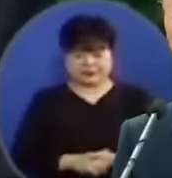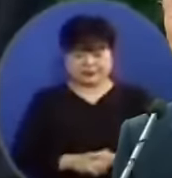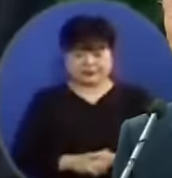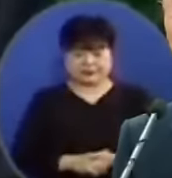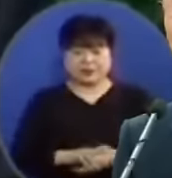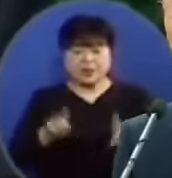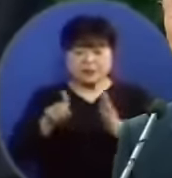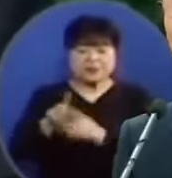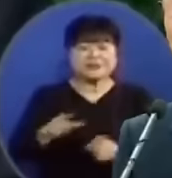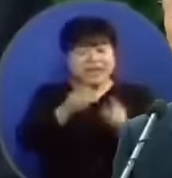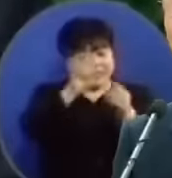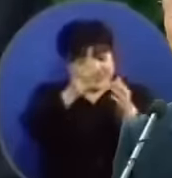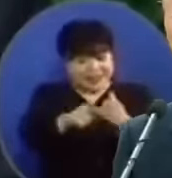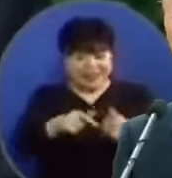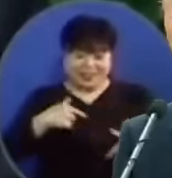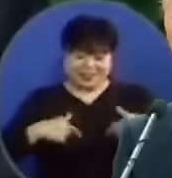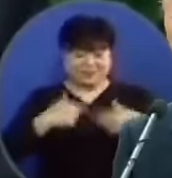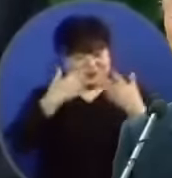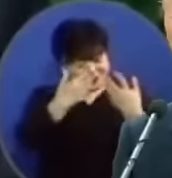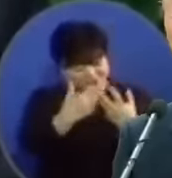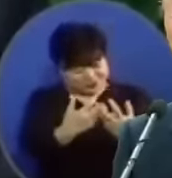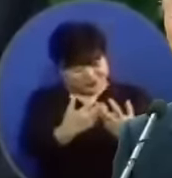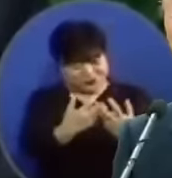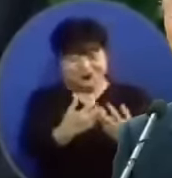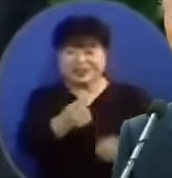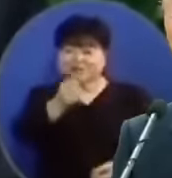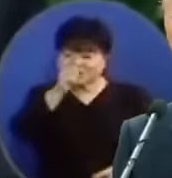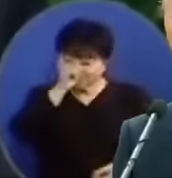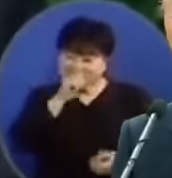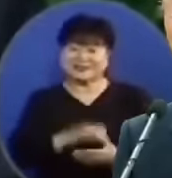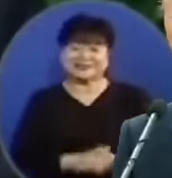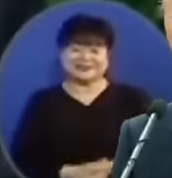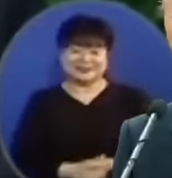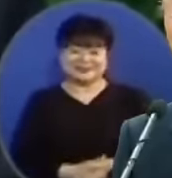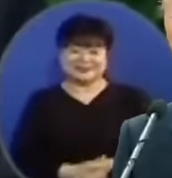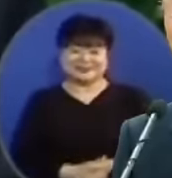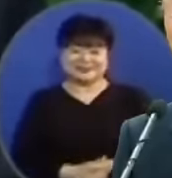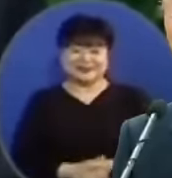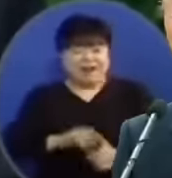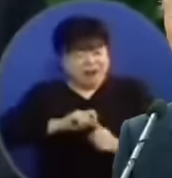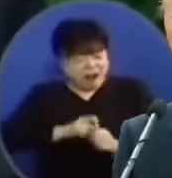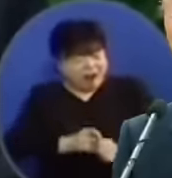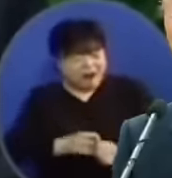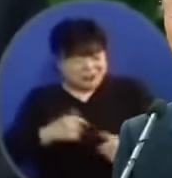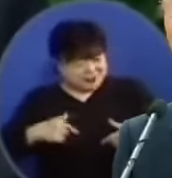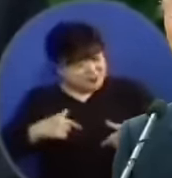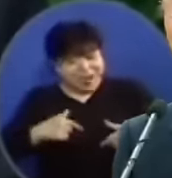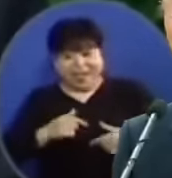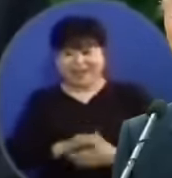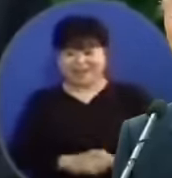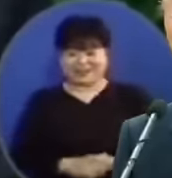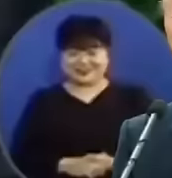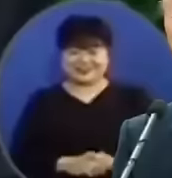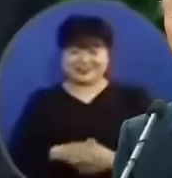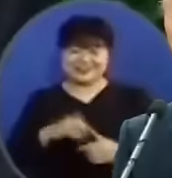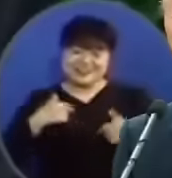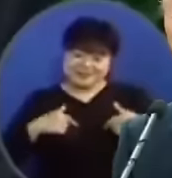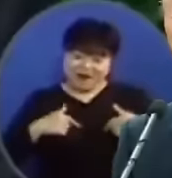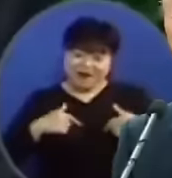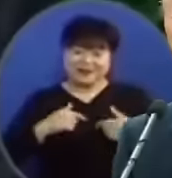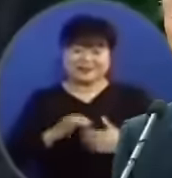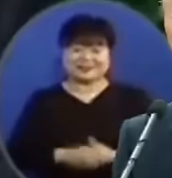우리 신앙생활은 기쁨이 충만한 신앙생활을 해야 되는 것입니다. 억지로라도 기뻐해야 돼요. 기뻐하라는